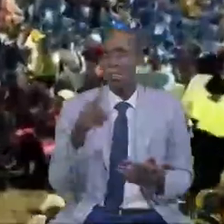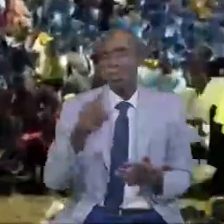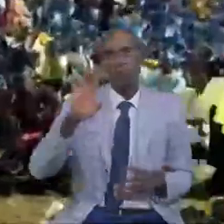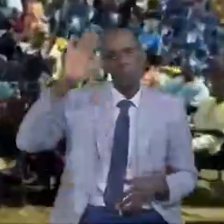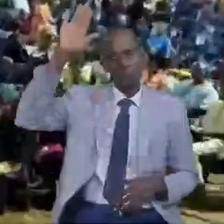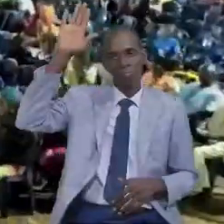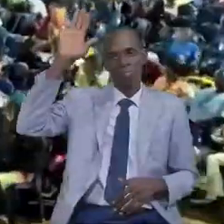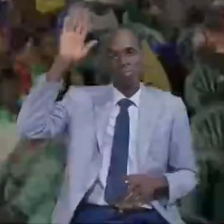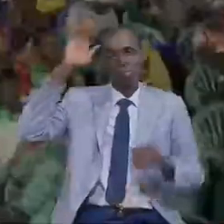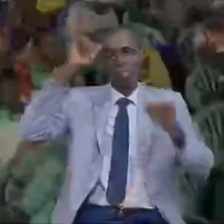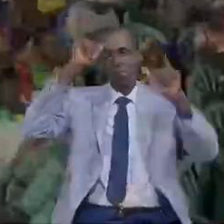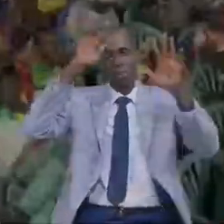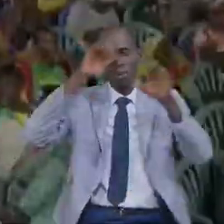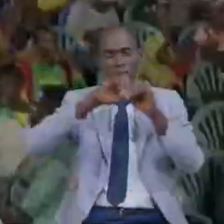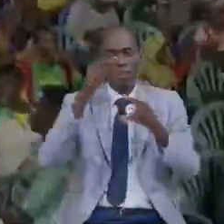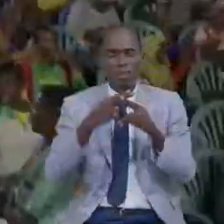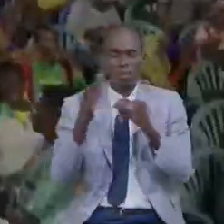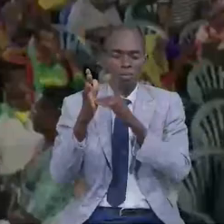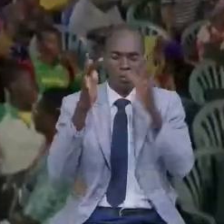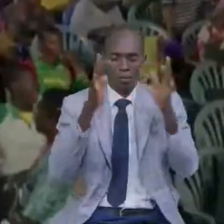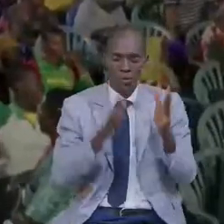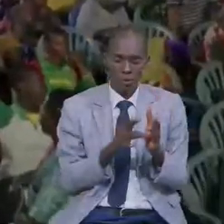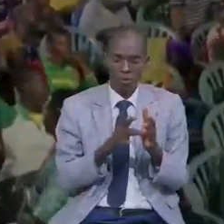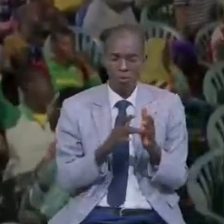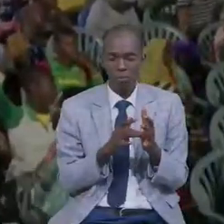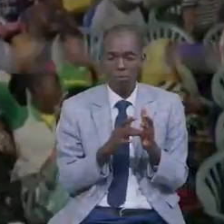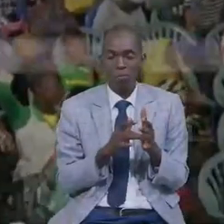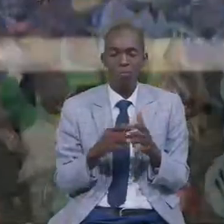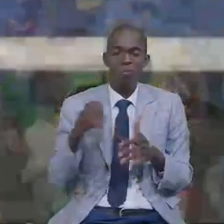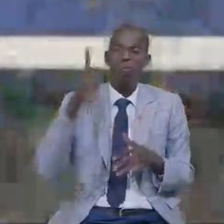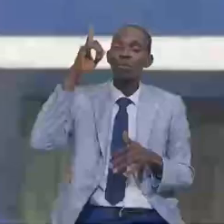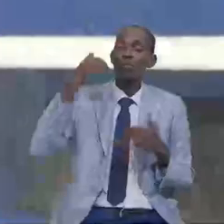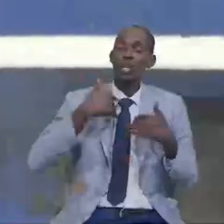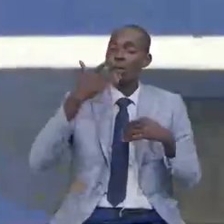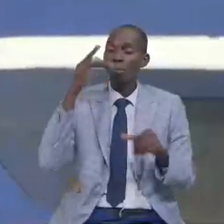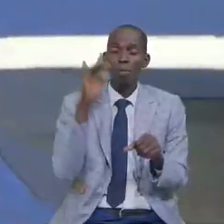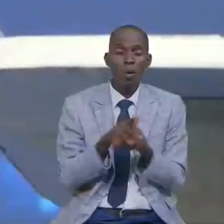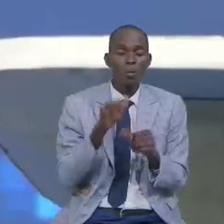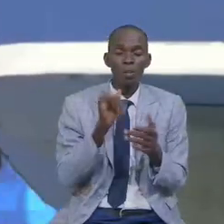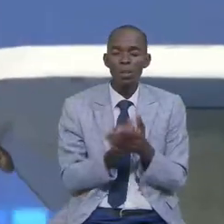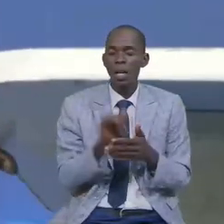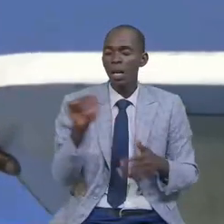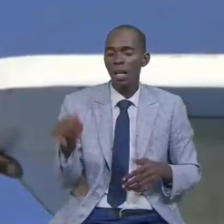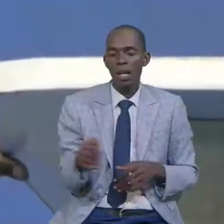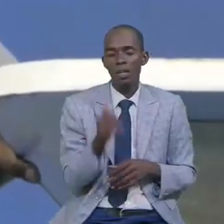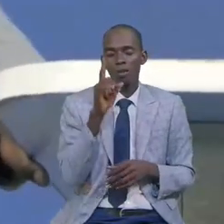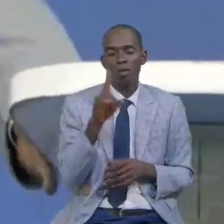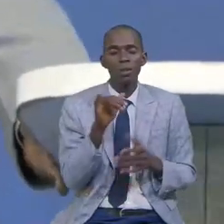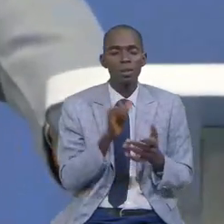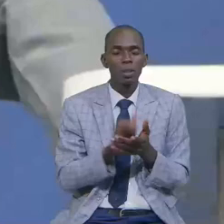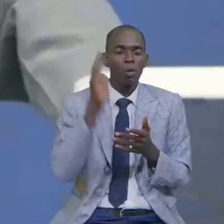au nom de Jésus, tu as promis que quiconque